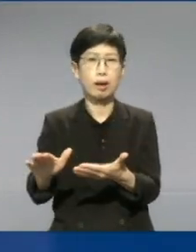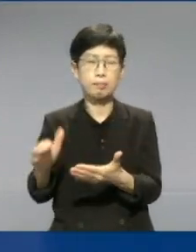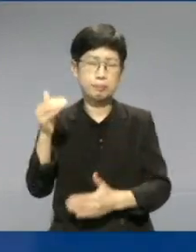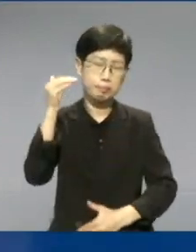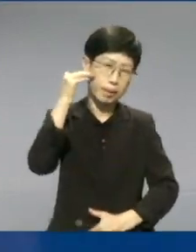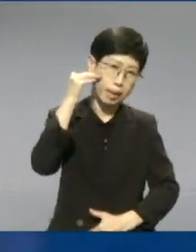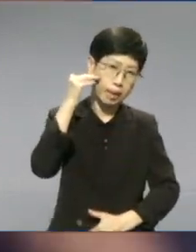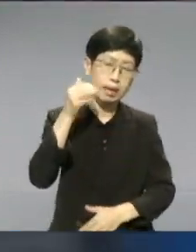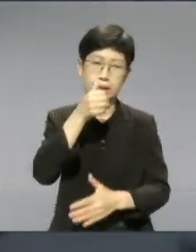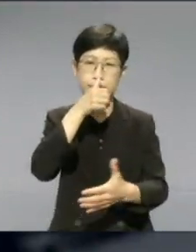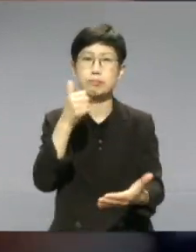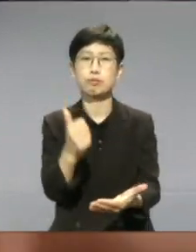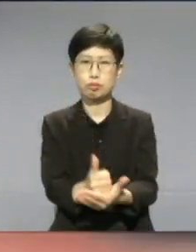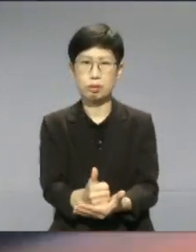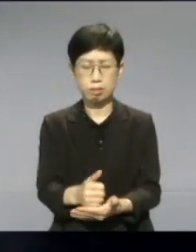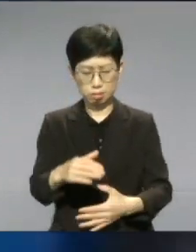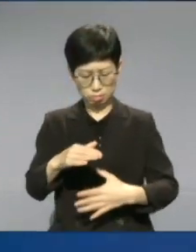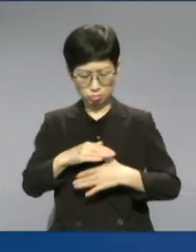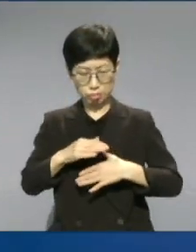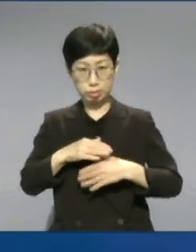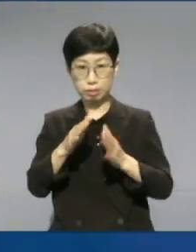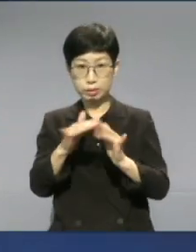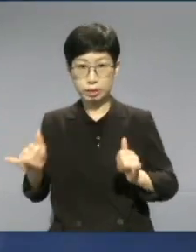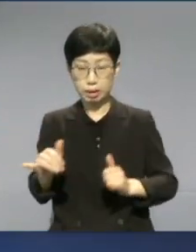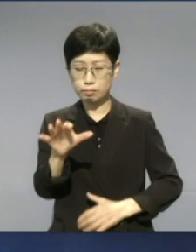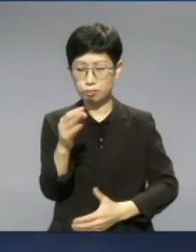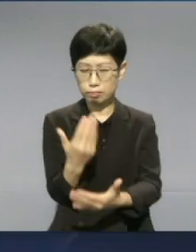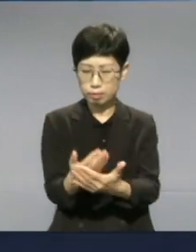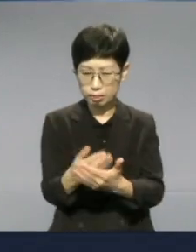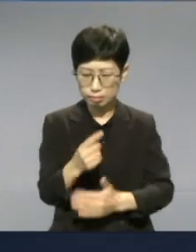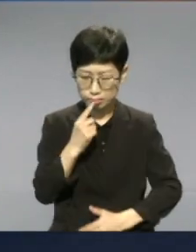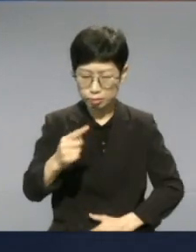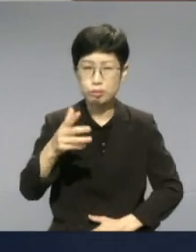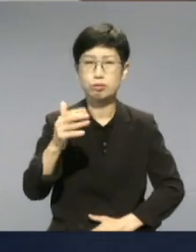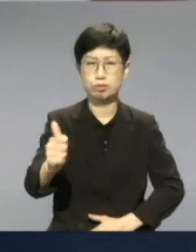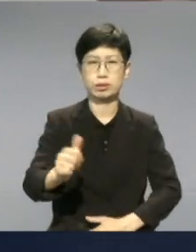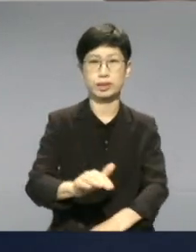처키 인형을 이용해 겁먹은 사람들에게 돈을 요구했다는